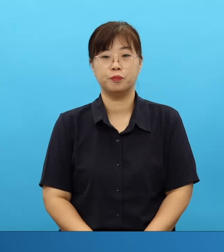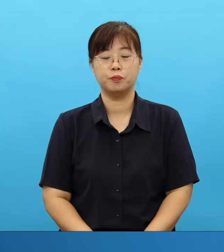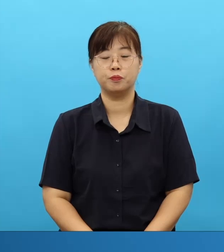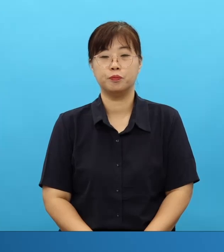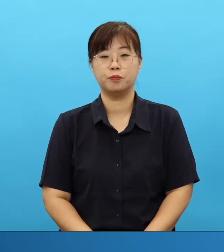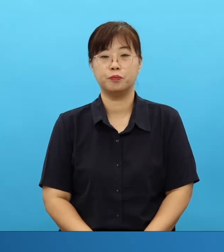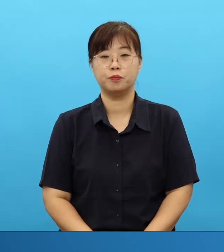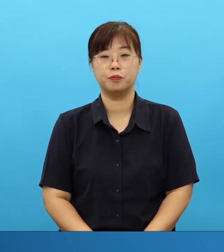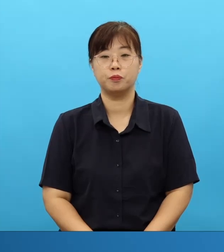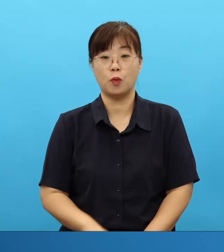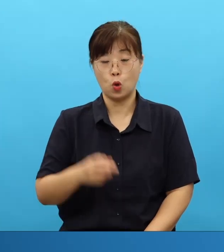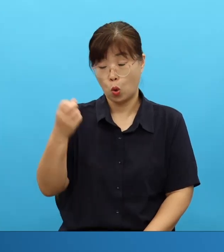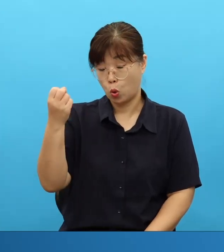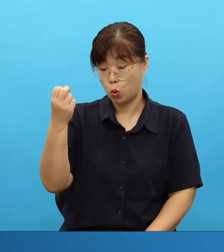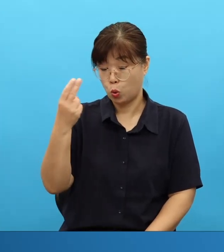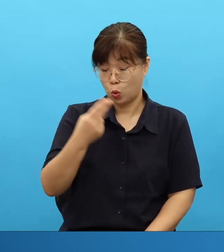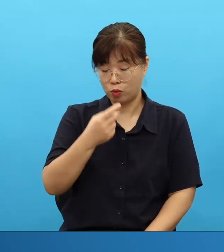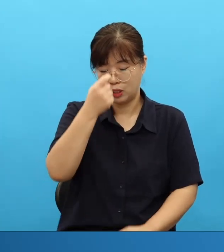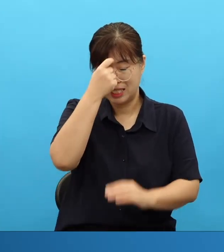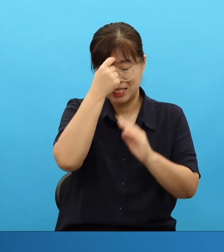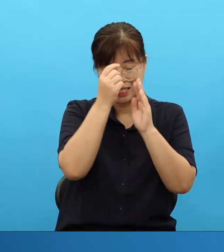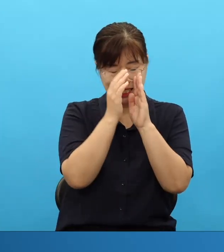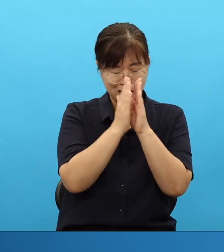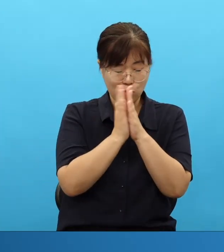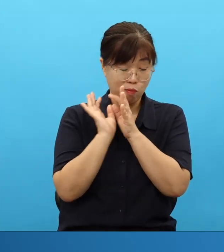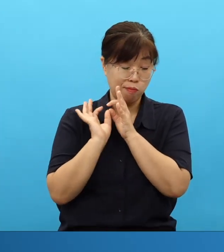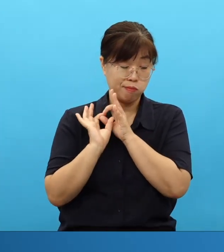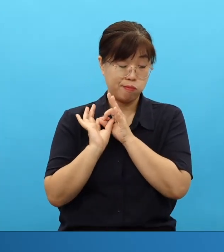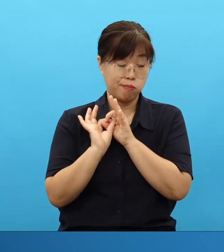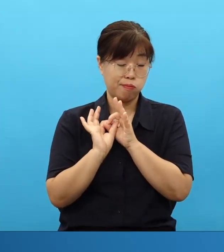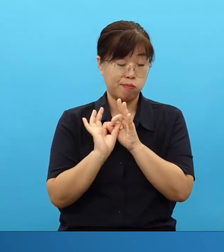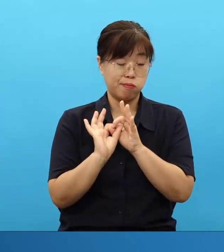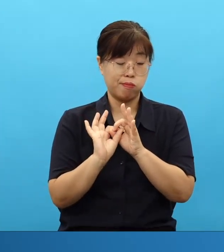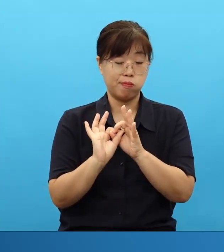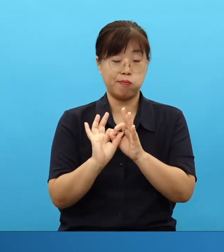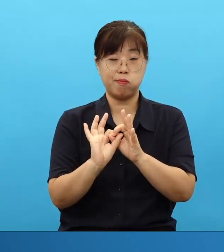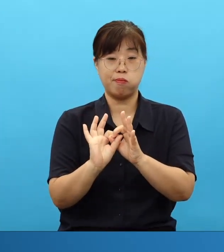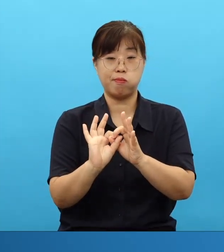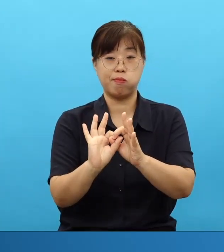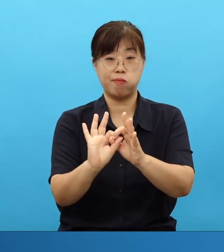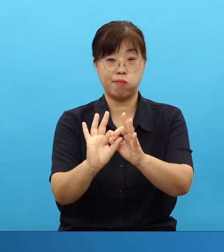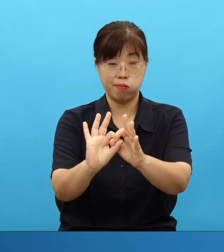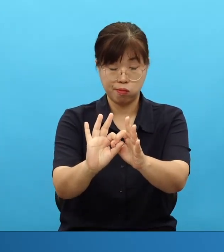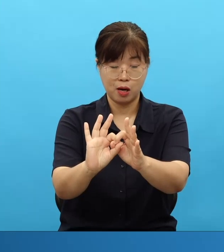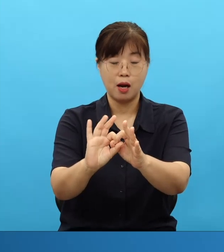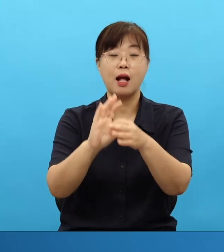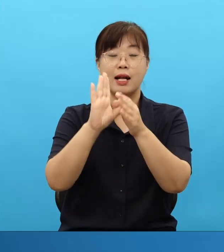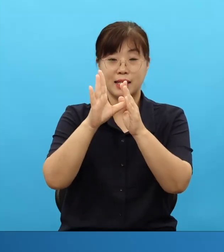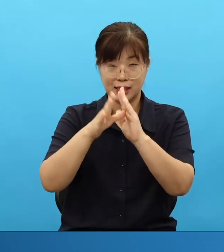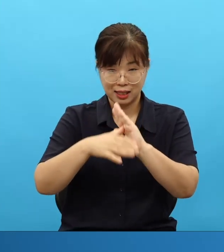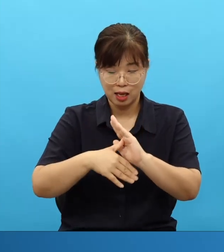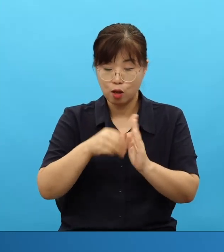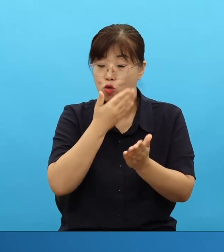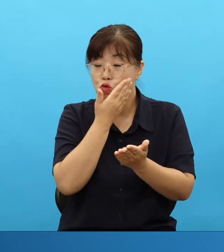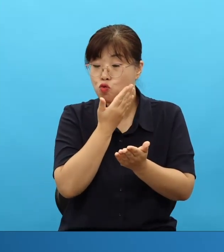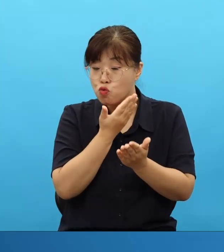돼요 기도 계속하는 중에 중요한 것이 편집이 돼야 돼요